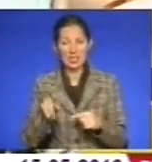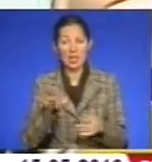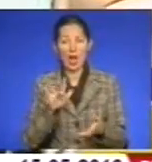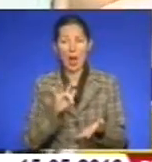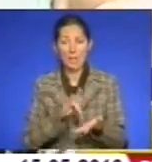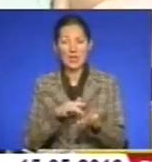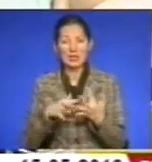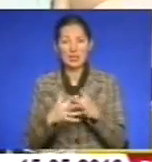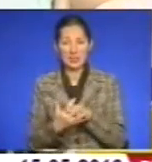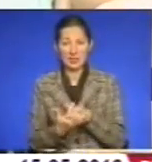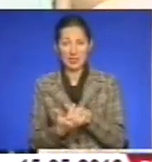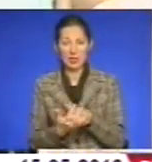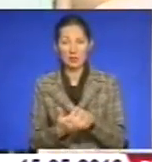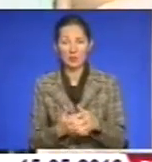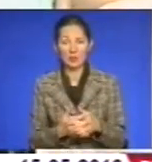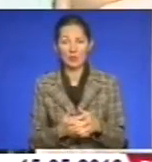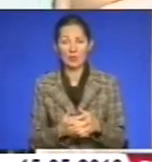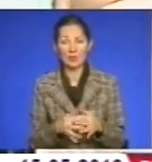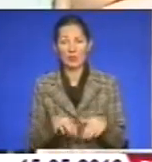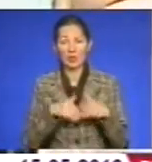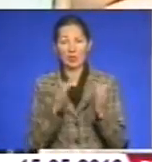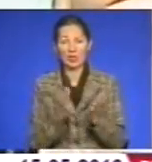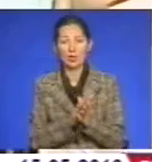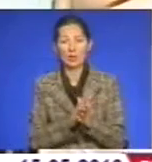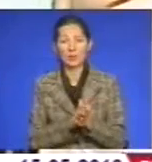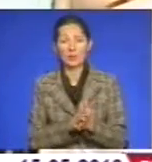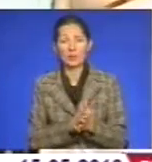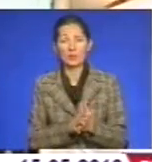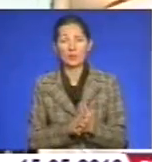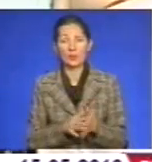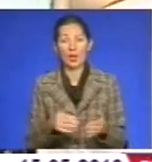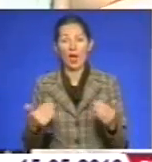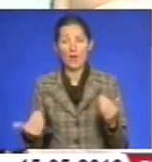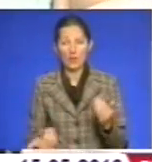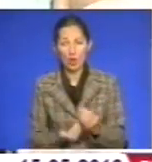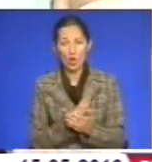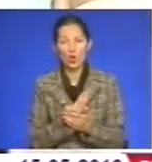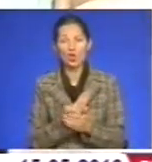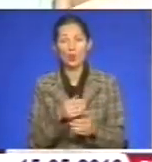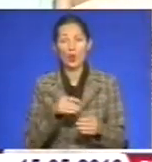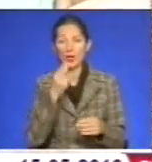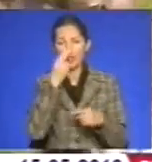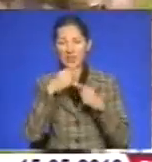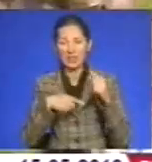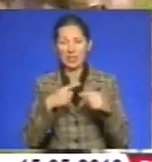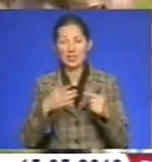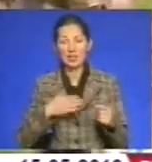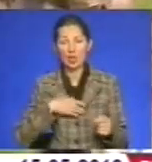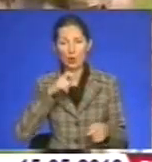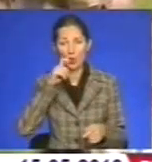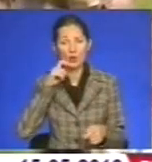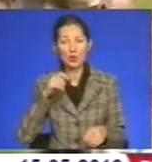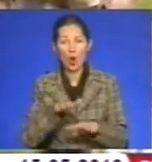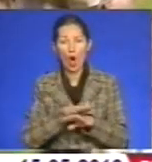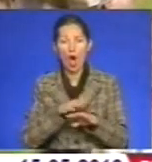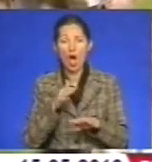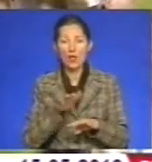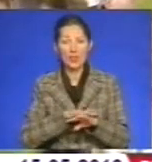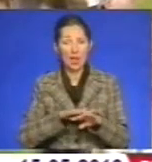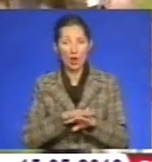сіл. Та й загалом все. Відроджуємо традиції нашого українського народу. Експозиції, яку ще